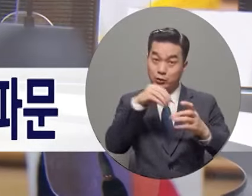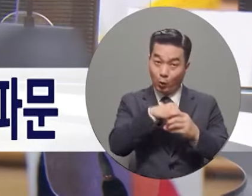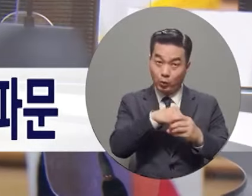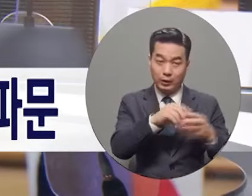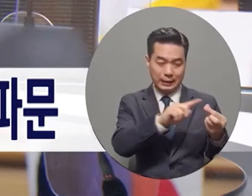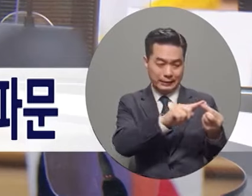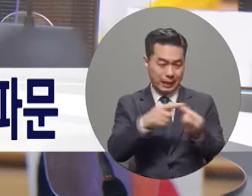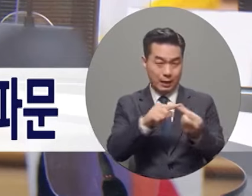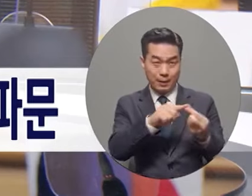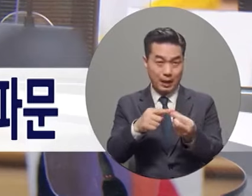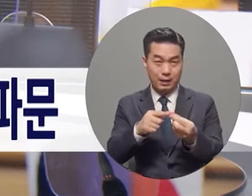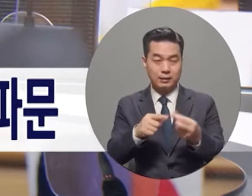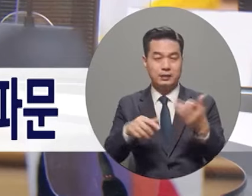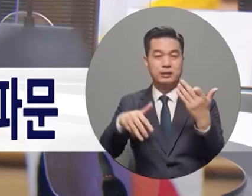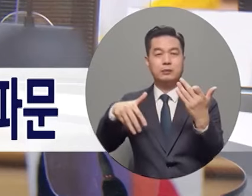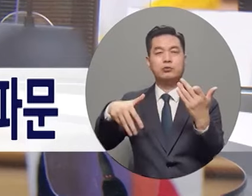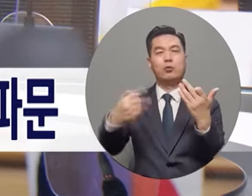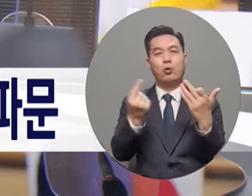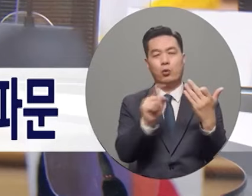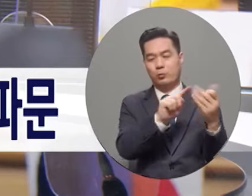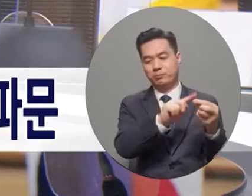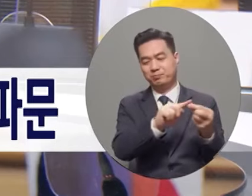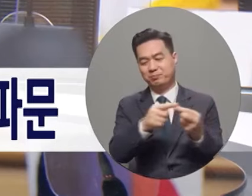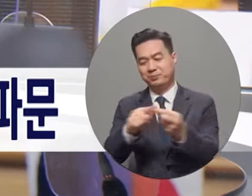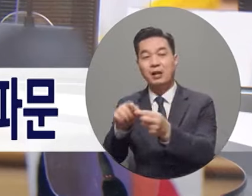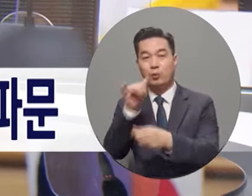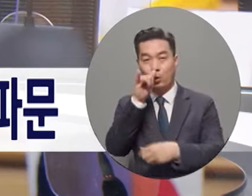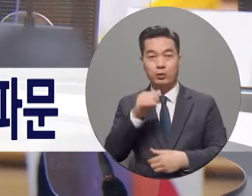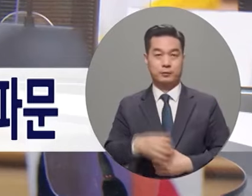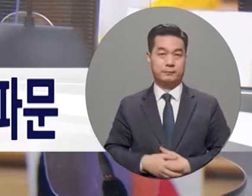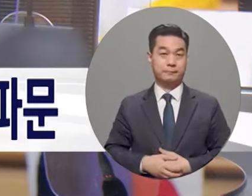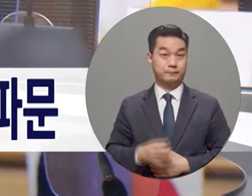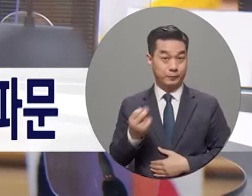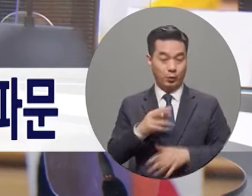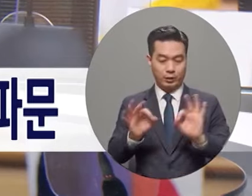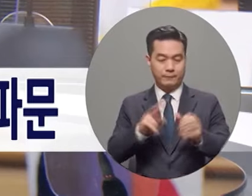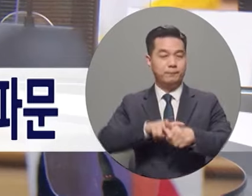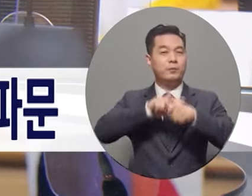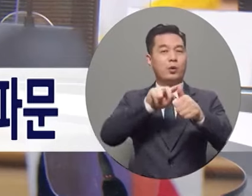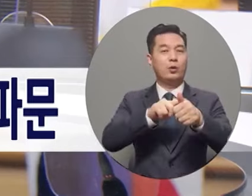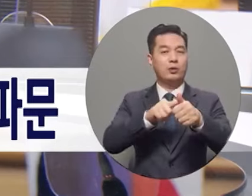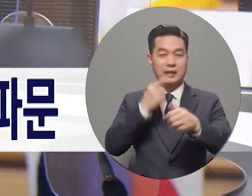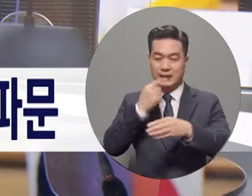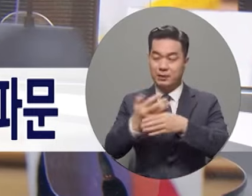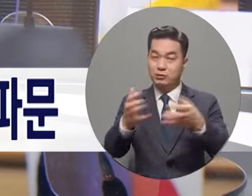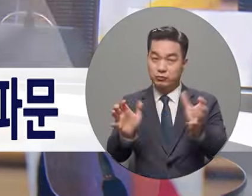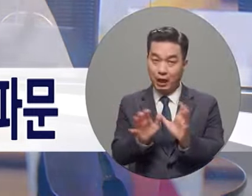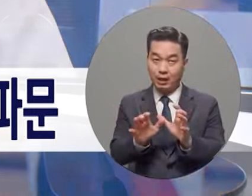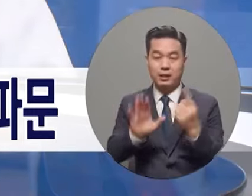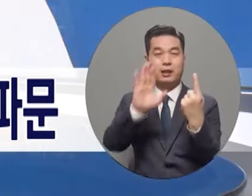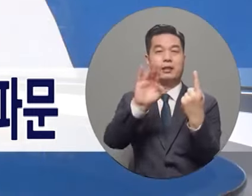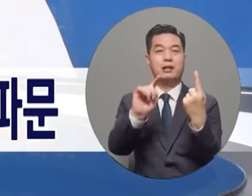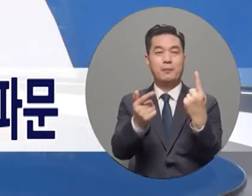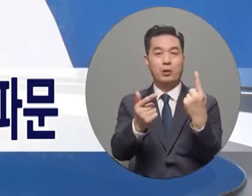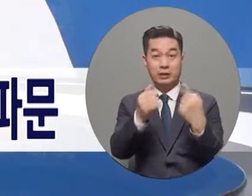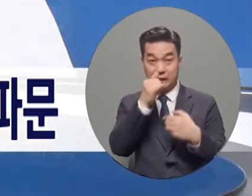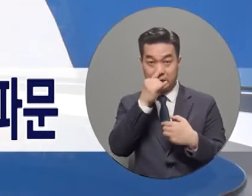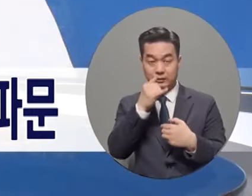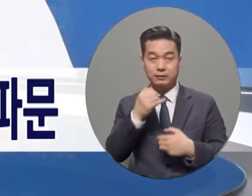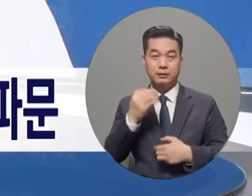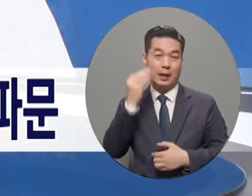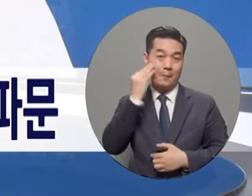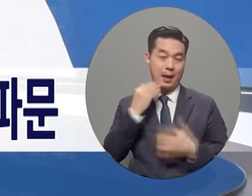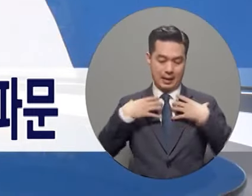자막이 19초 동안 걸려 있었습니다 더욱이 김 후보가 민주당의 기호 1번이 적힌 파란색